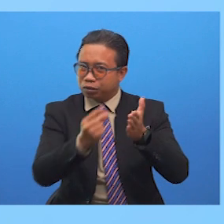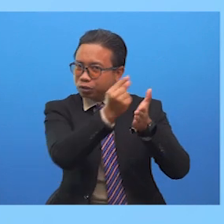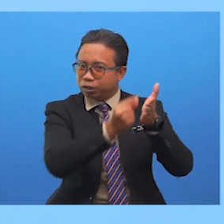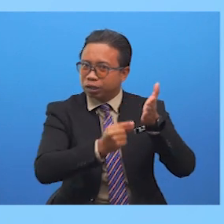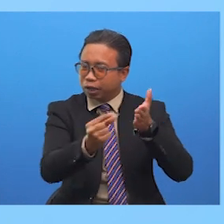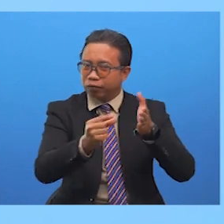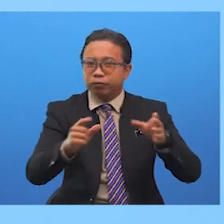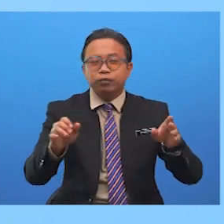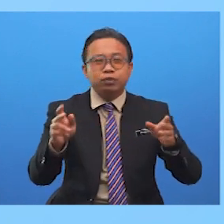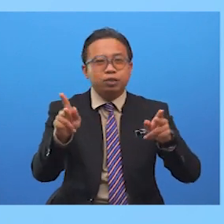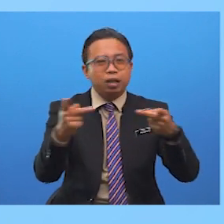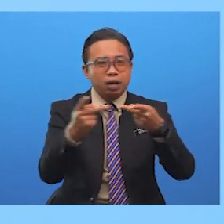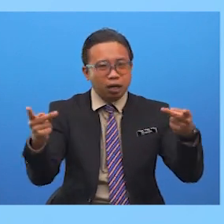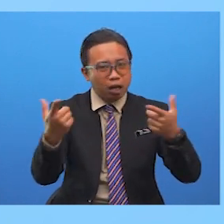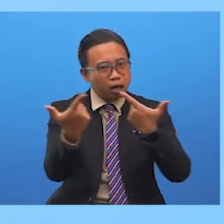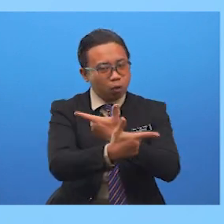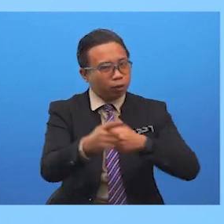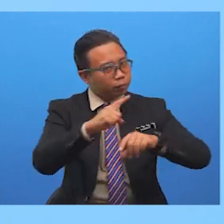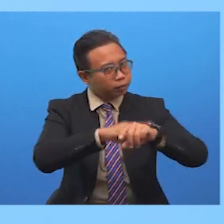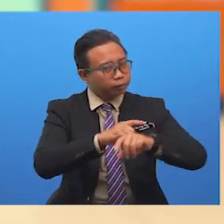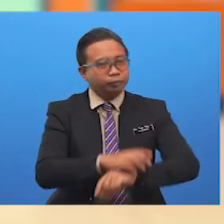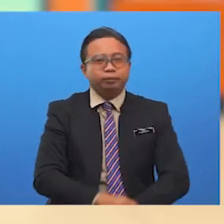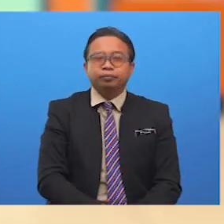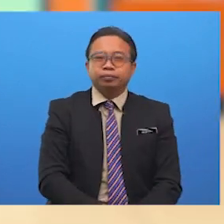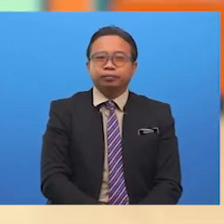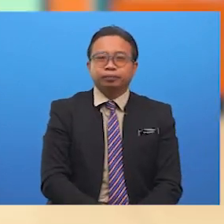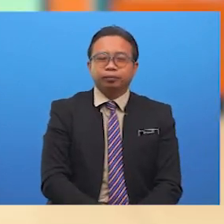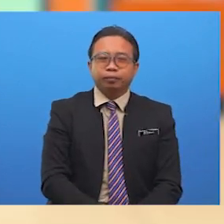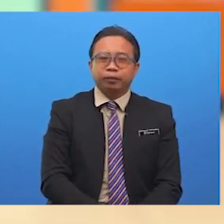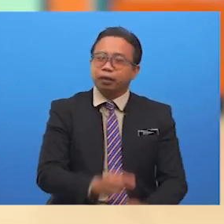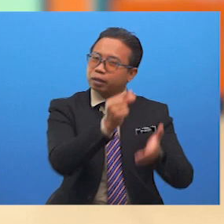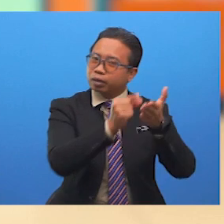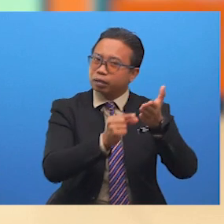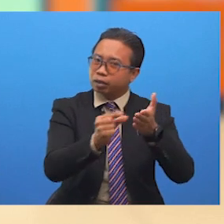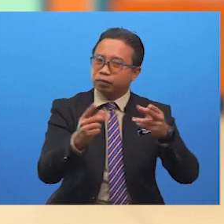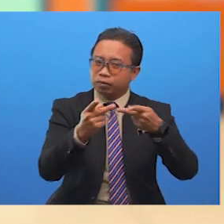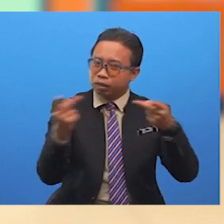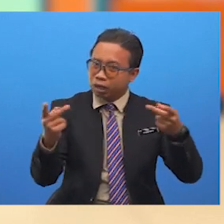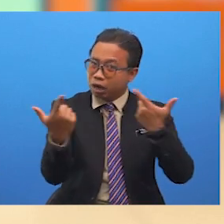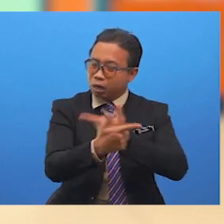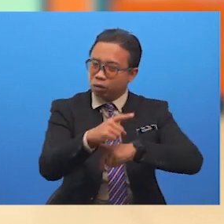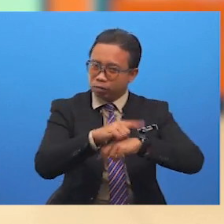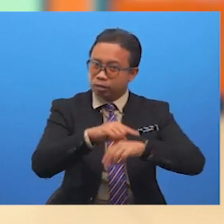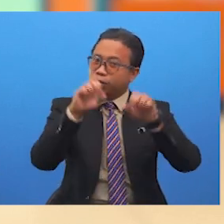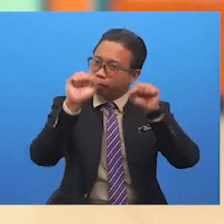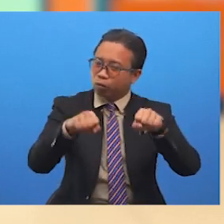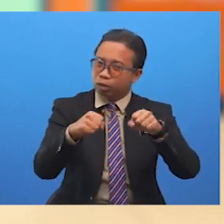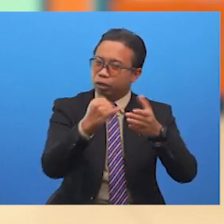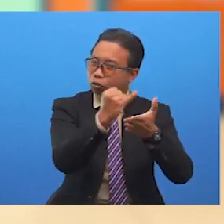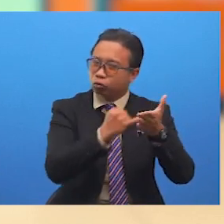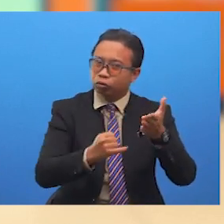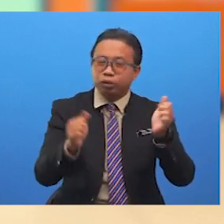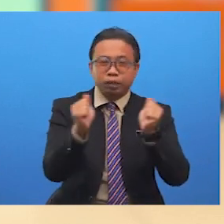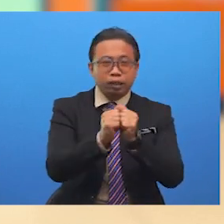grafik jarak melawan masa gerak jarak melawan mousse boleh dilukis dengan